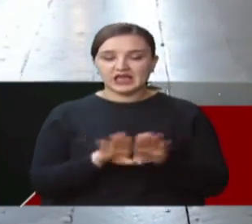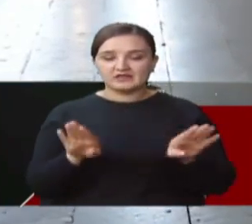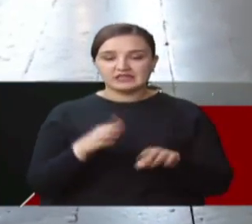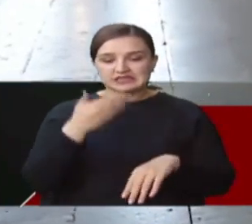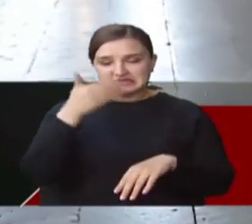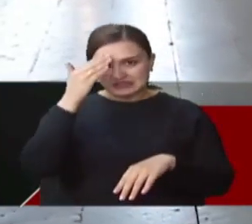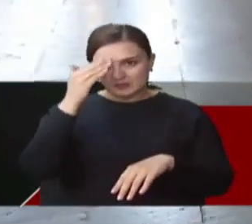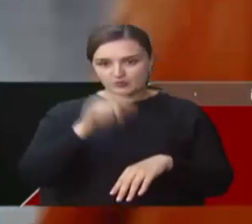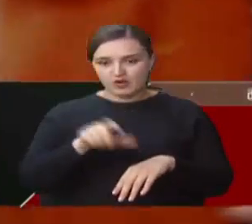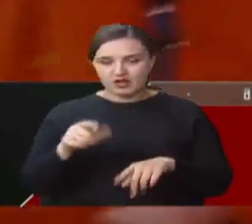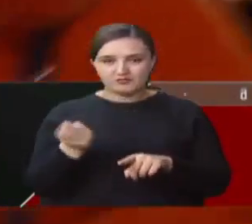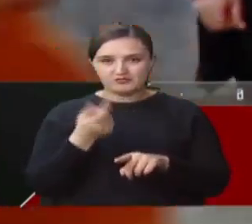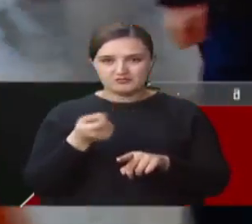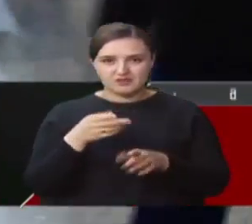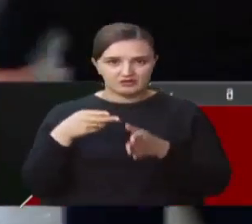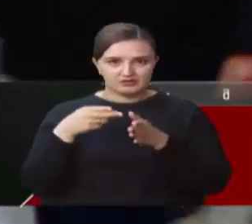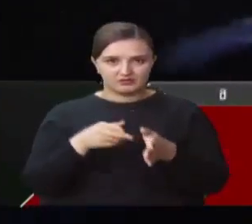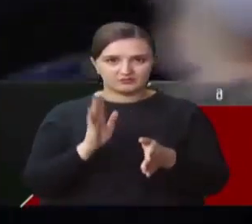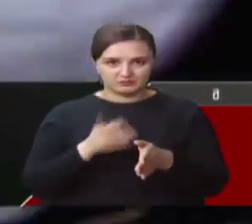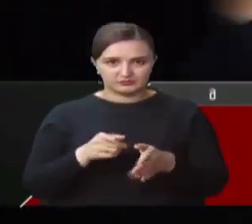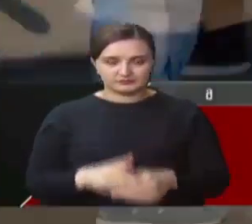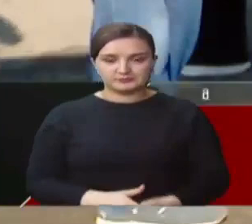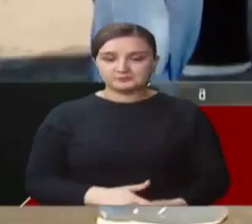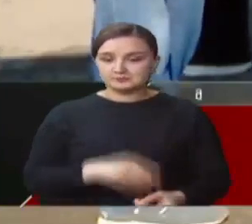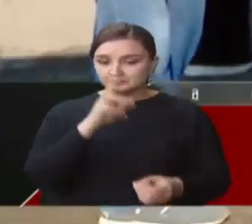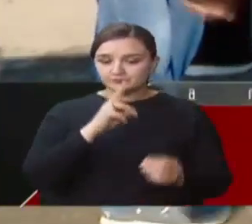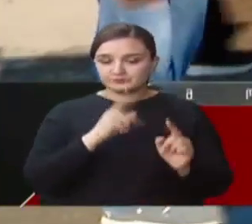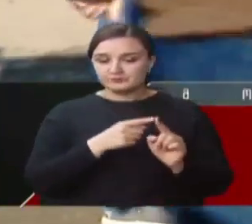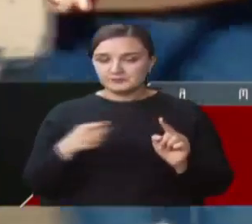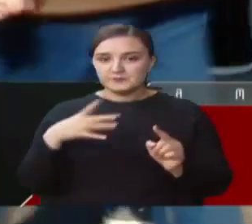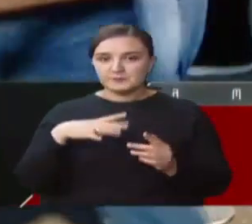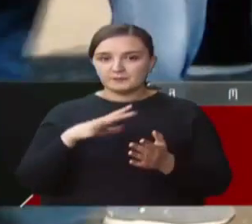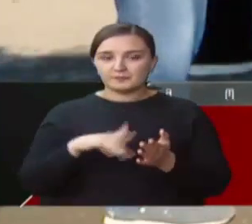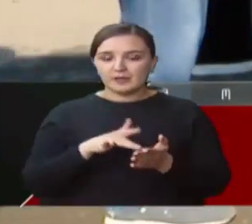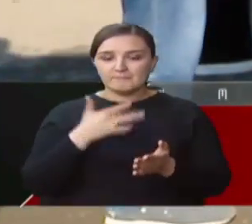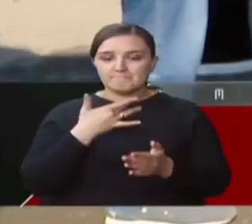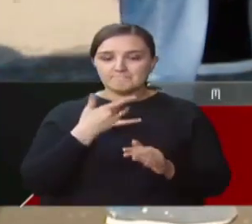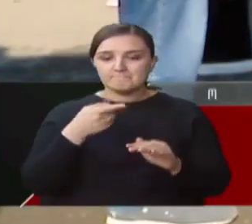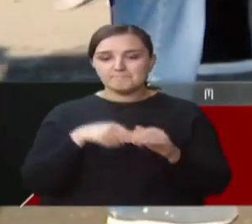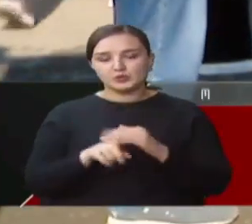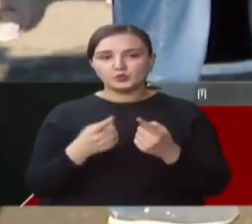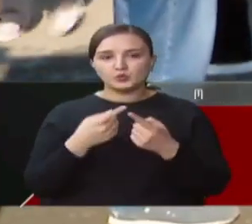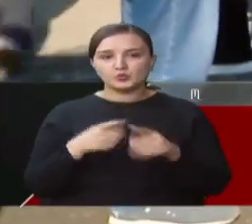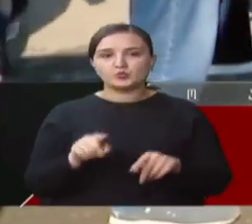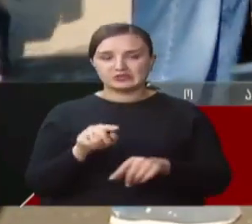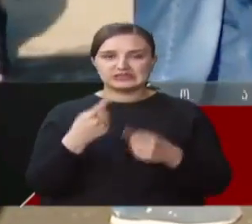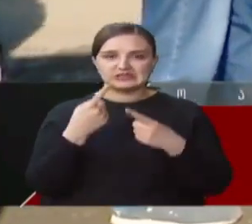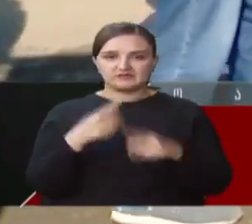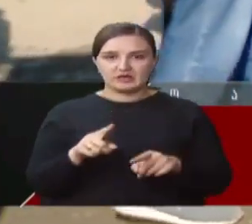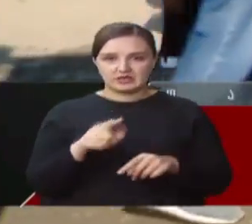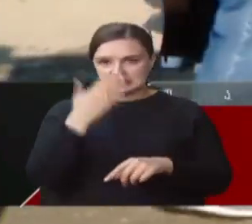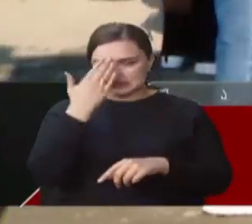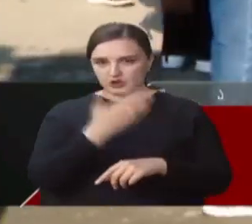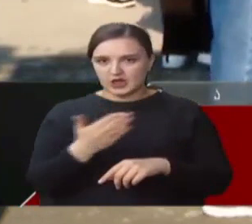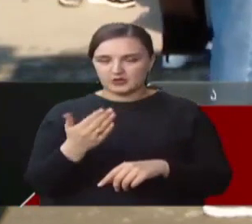ზაფხულში გზართნაკადის შემცირების პერიოდში იგეგმება. Ამ ორი თვის განმავლობაში თბილისის მერია მეტროს ალტერნატივად მგზავრებს სხვა